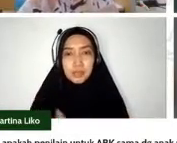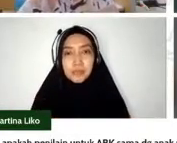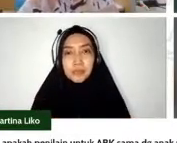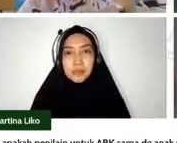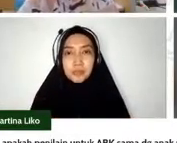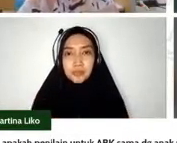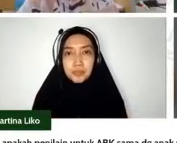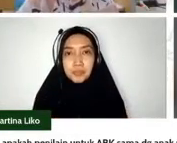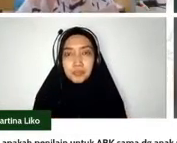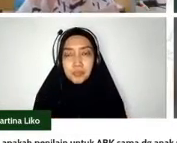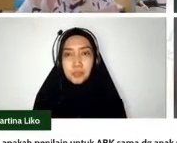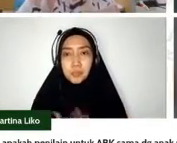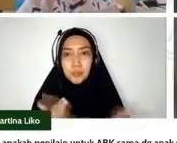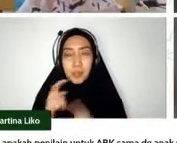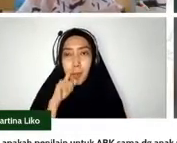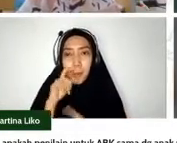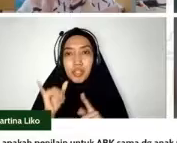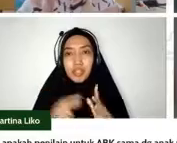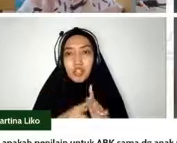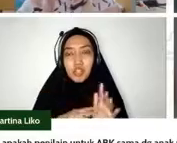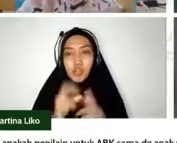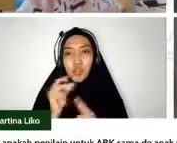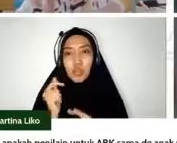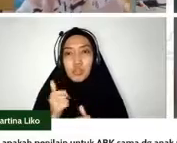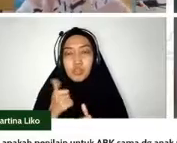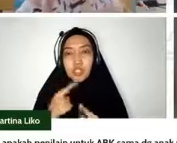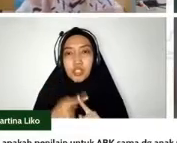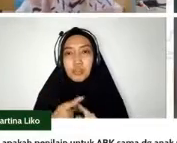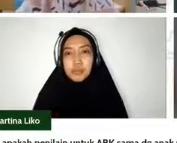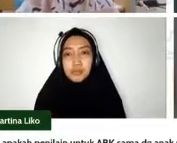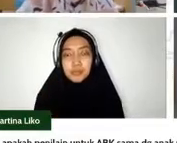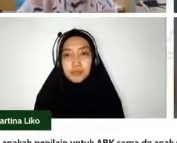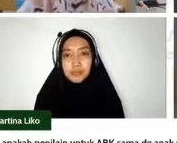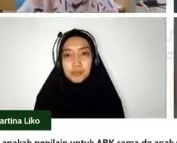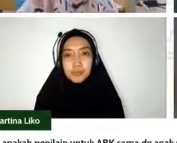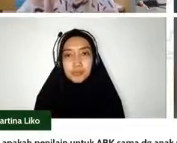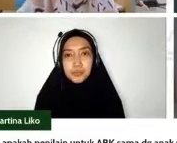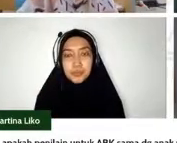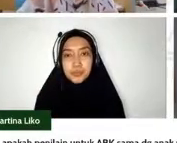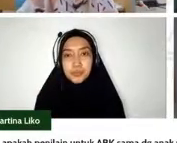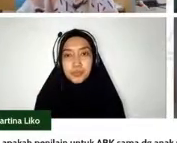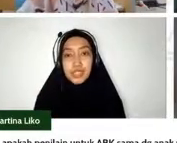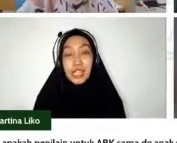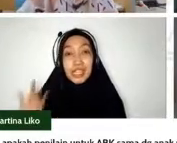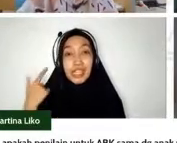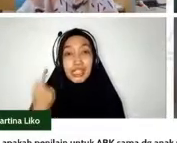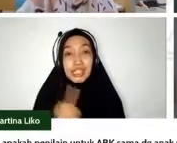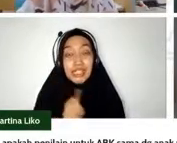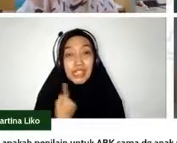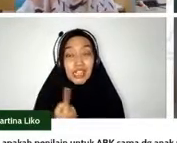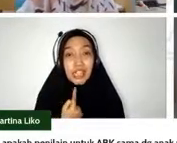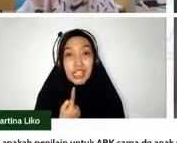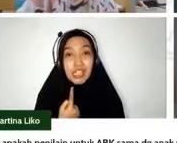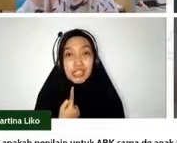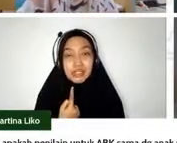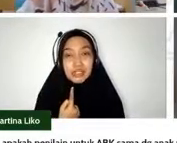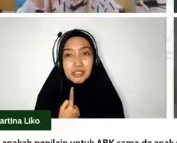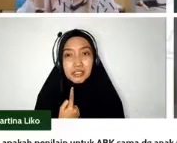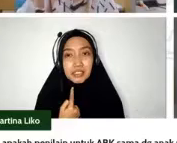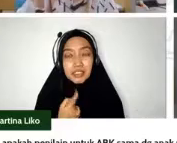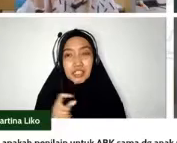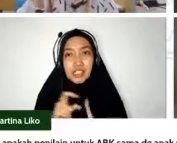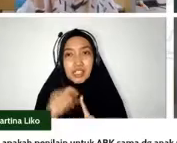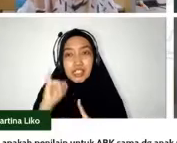Mungkin Pak Yanuar bisa menambahkan ini, Pak. Silakan Pak Yanuar. Jadi kita tadi menganut tentang diferensiasi